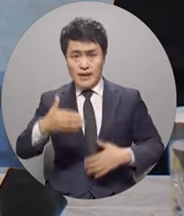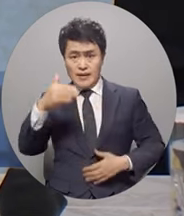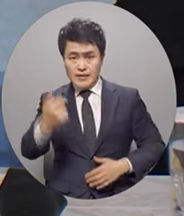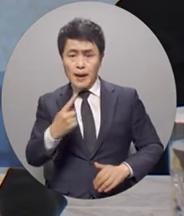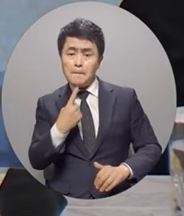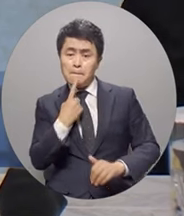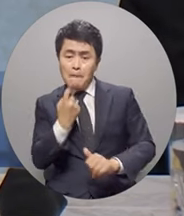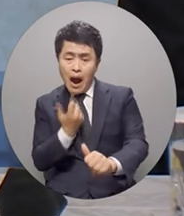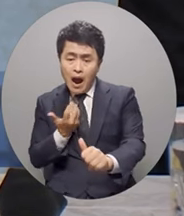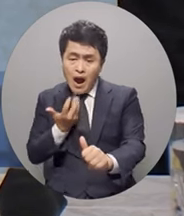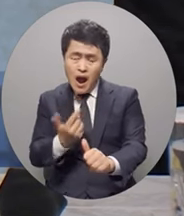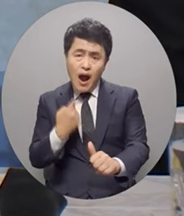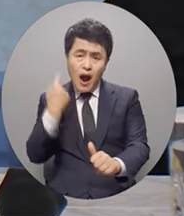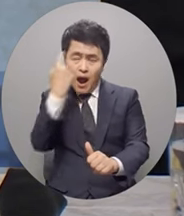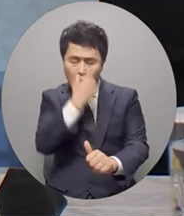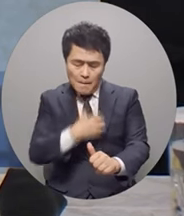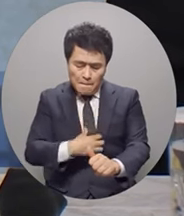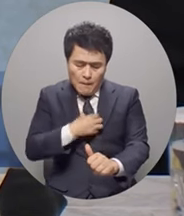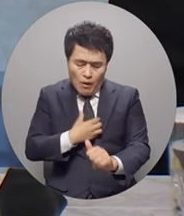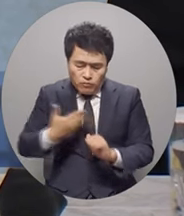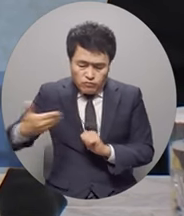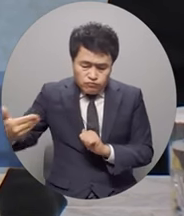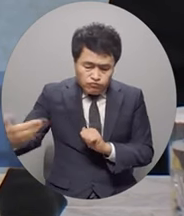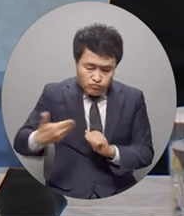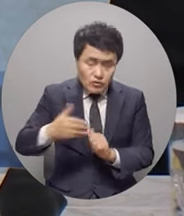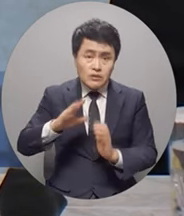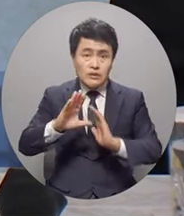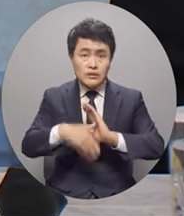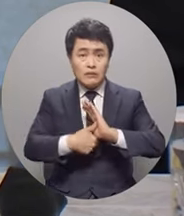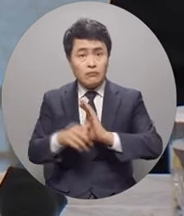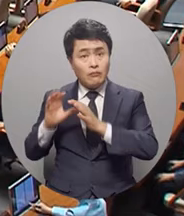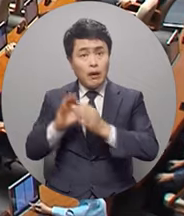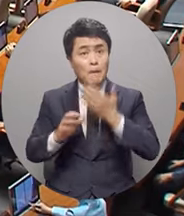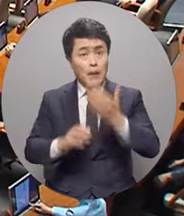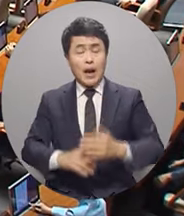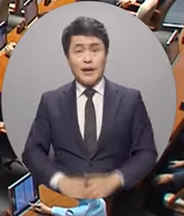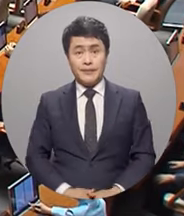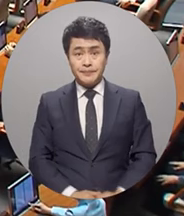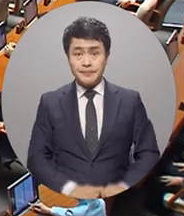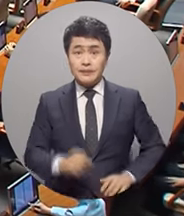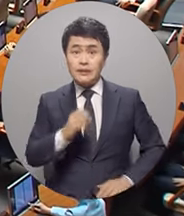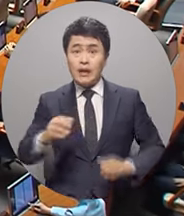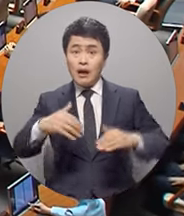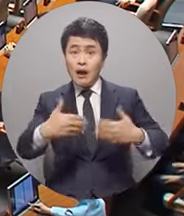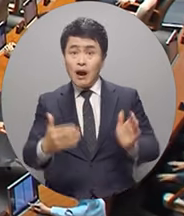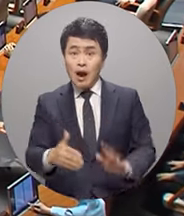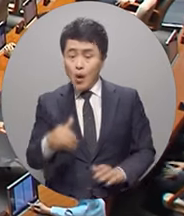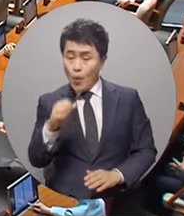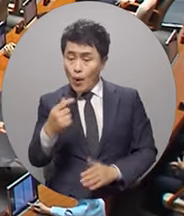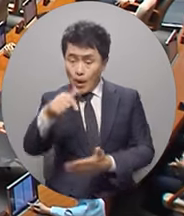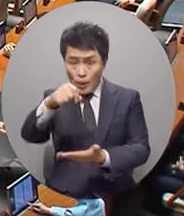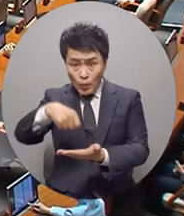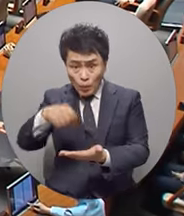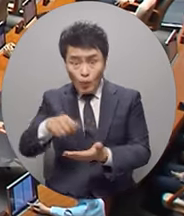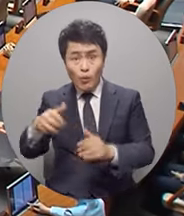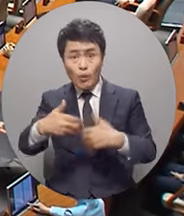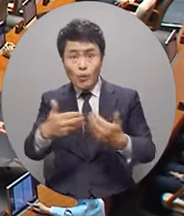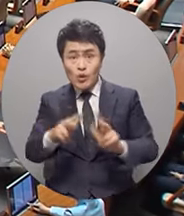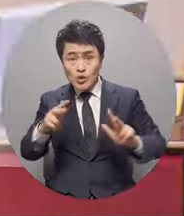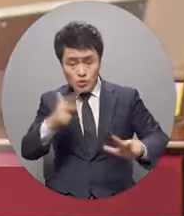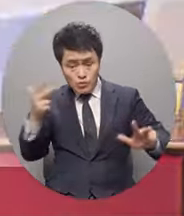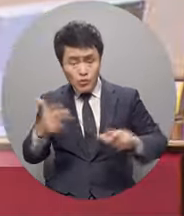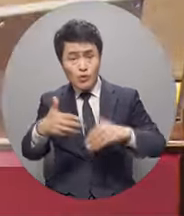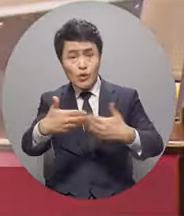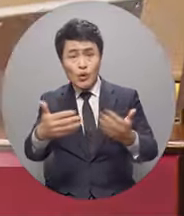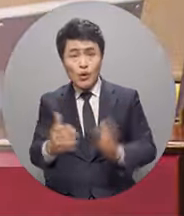겁박하고 모욕 주는 일까지 버젓이 계속되고 있습니다. 야당은 회고록 논란을 징검다리 삼아 이번 주